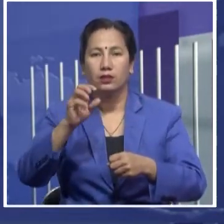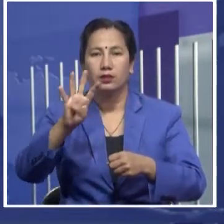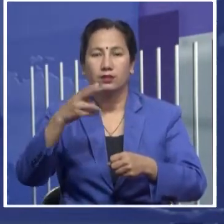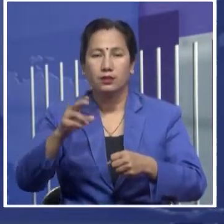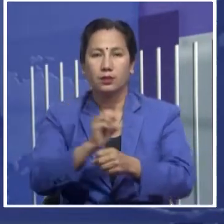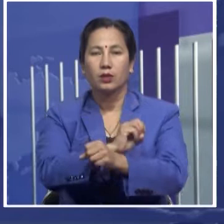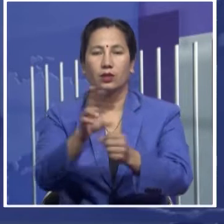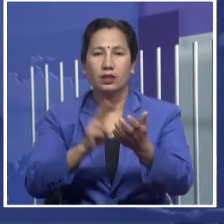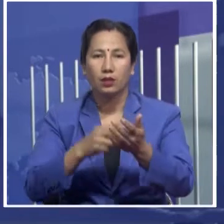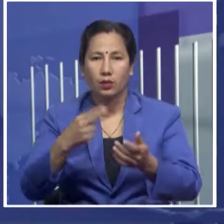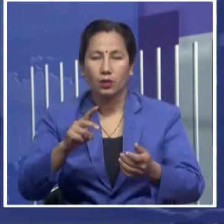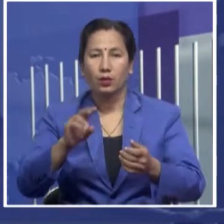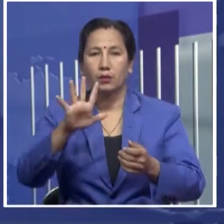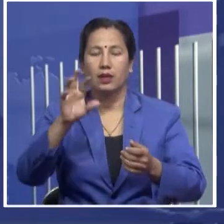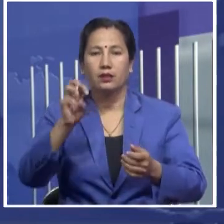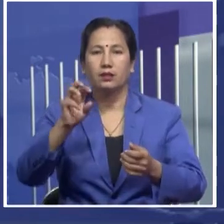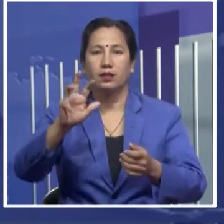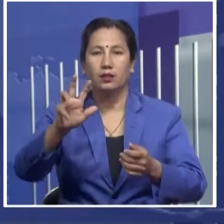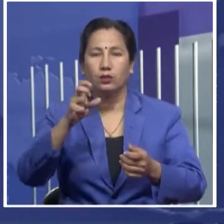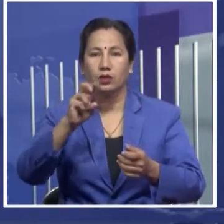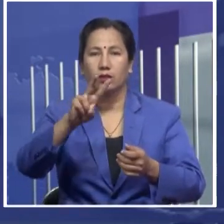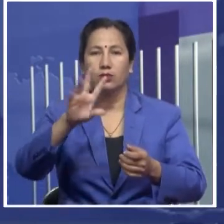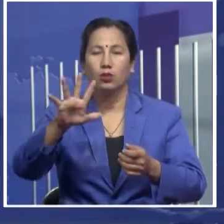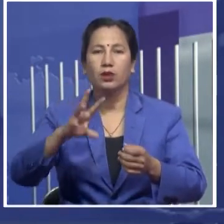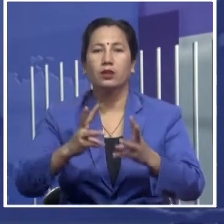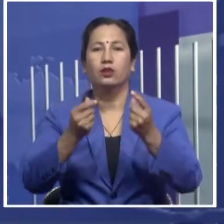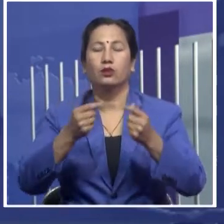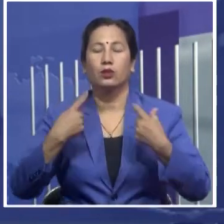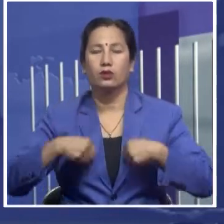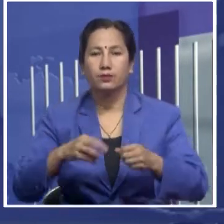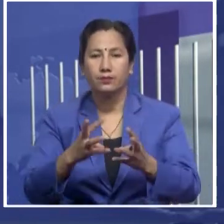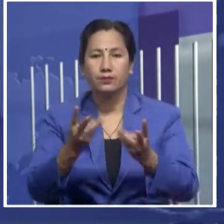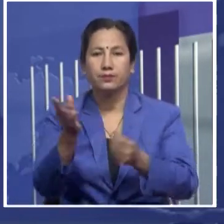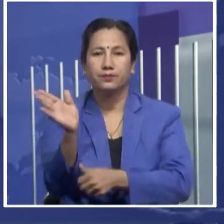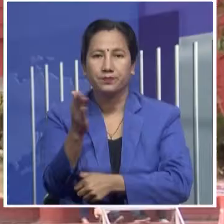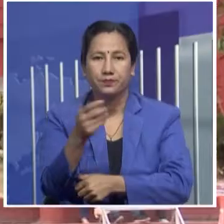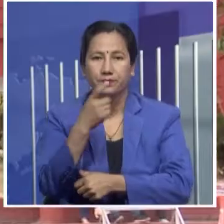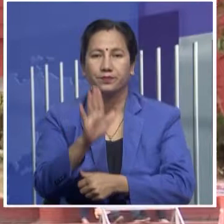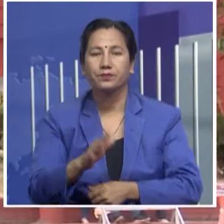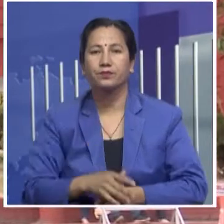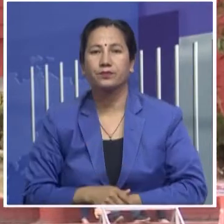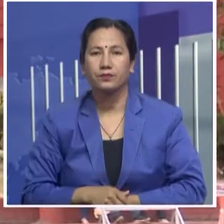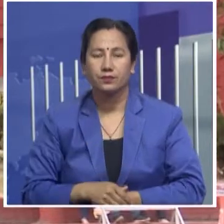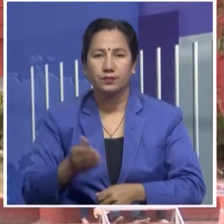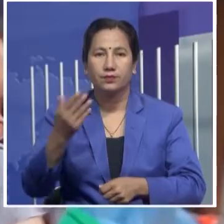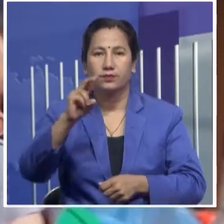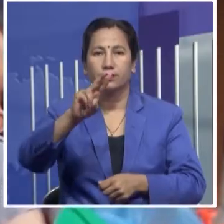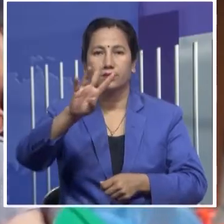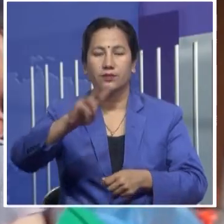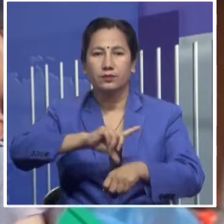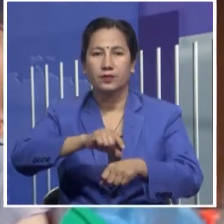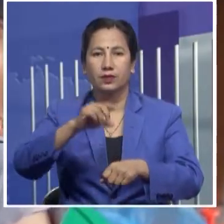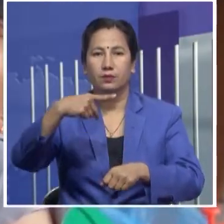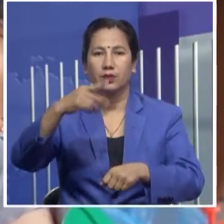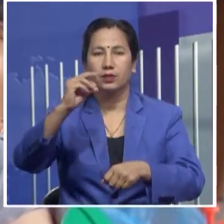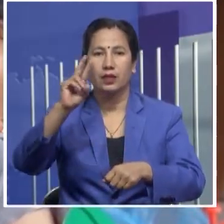कोरोना संक्रमण पुष्टि भएको र 5,924 जना निको भएका स्वास्थ्य तथा जनसङ्ख्या मन्त्रालयले जनाएको छ। पछिल्लो 24 घण्टामा